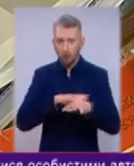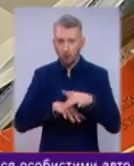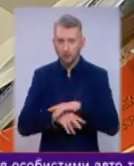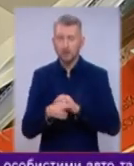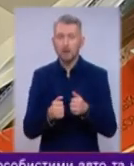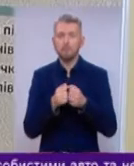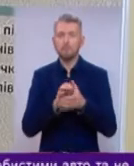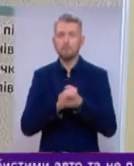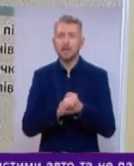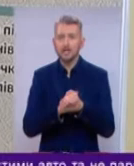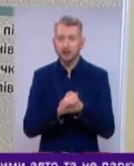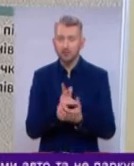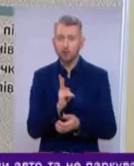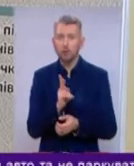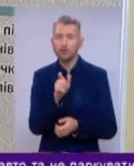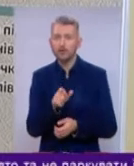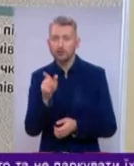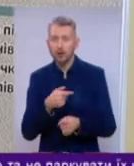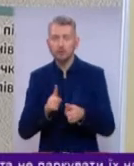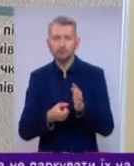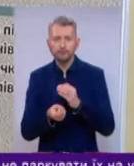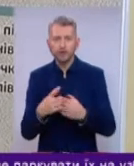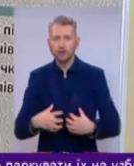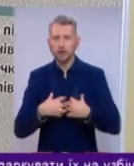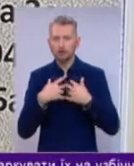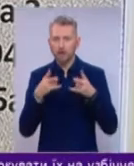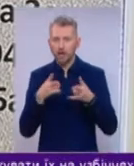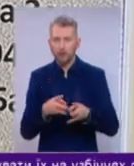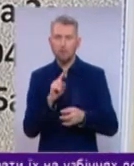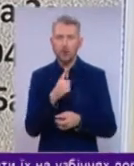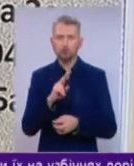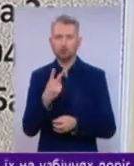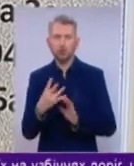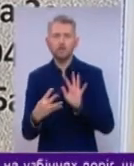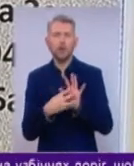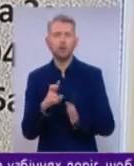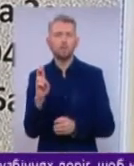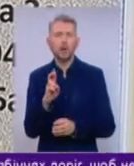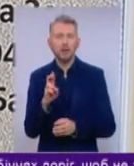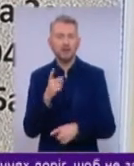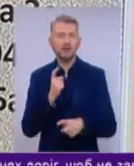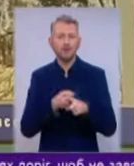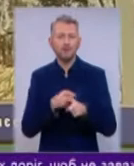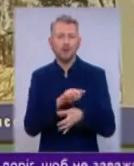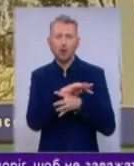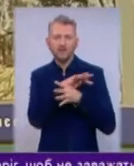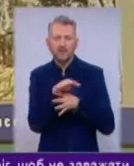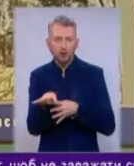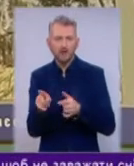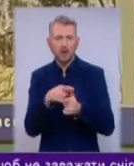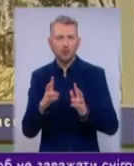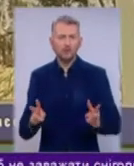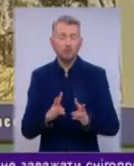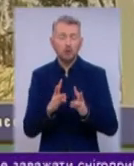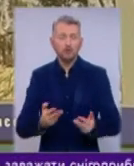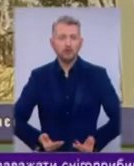Для мирних корюківчан це обернулося страшною трагедією. 1, 2 та 9 березня німці розстрілювали або